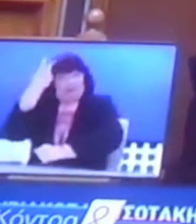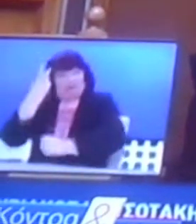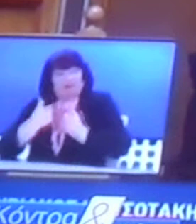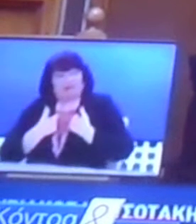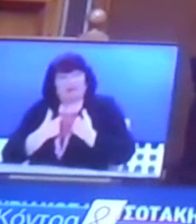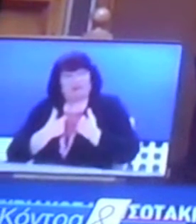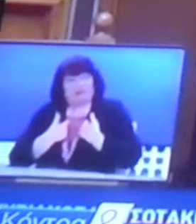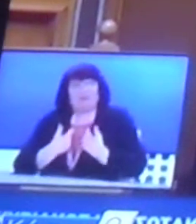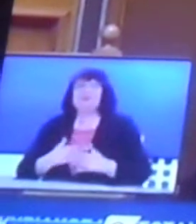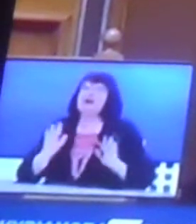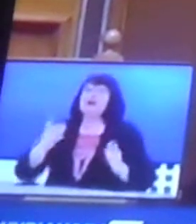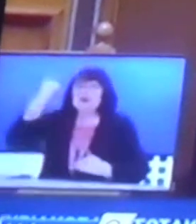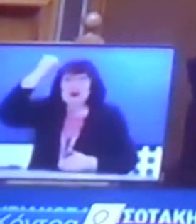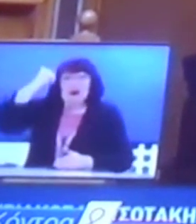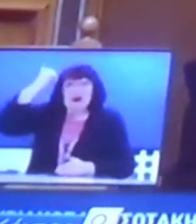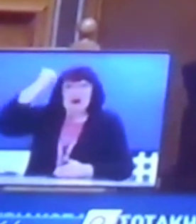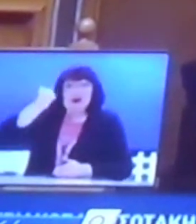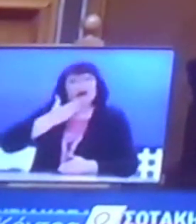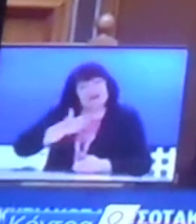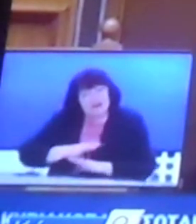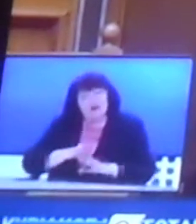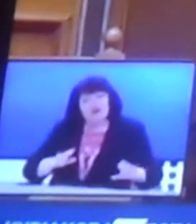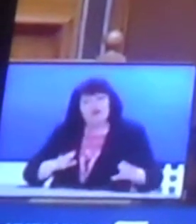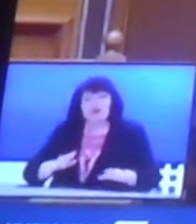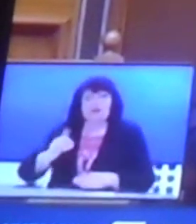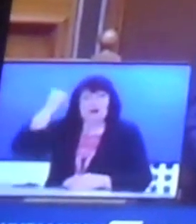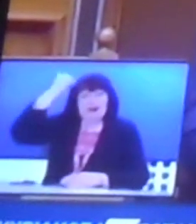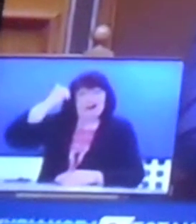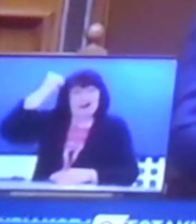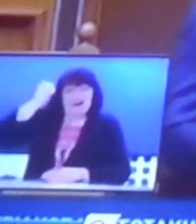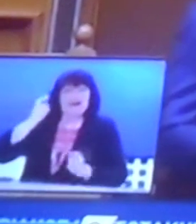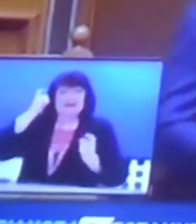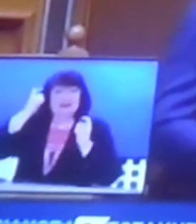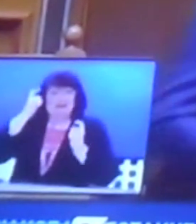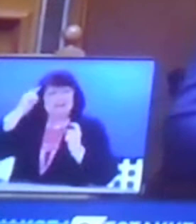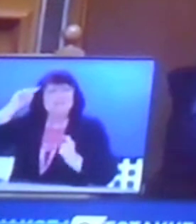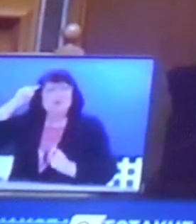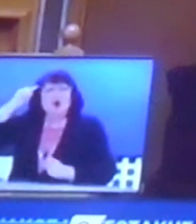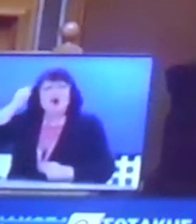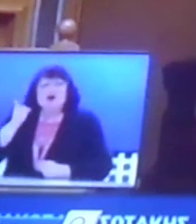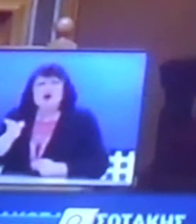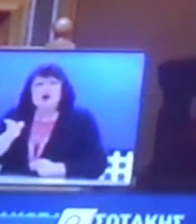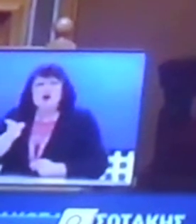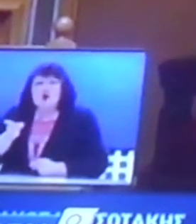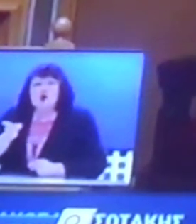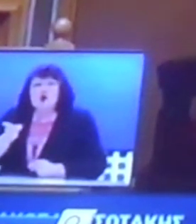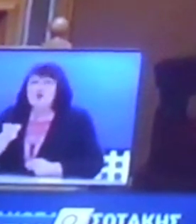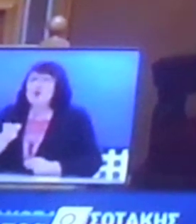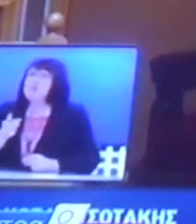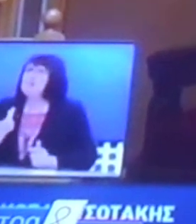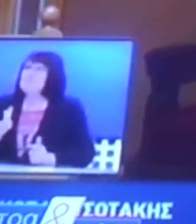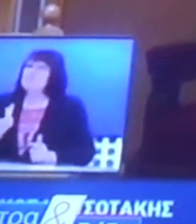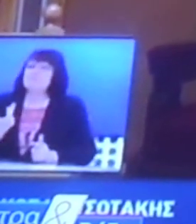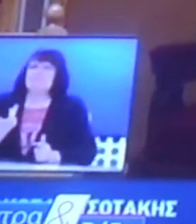Εκτός αν στο βάθος του μυαλού σας, και θα κλείσω από την παρατήρηση, υπάρχει μια σατανική σκέψη. Η σατανική